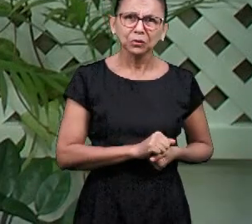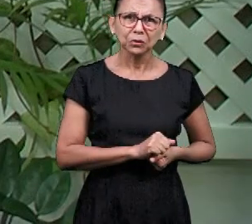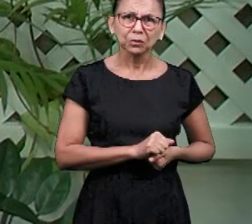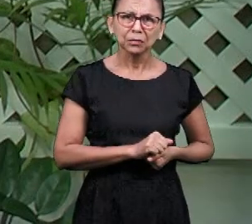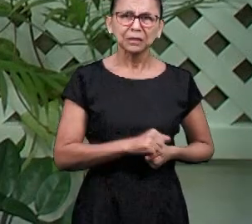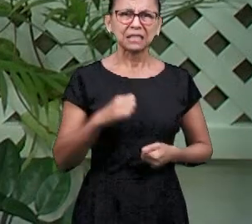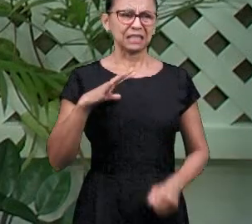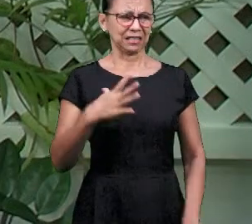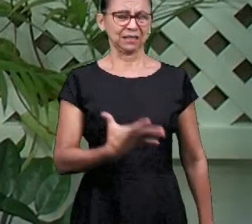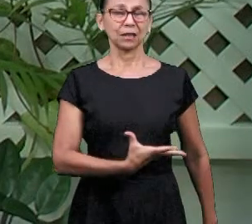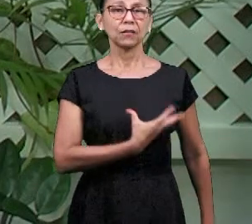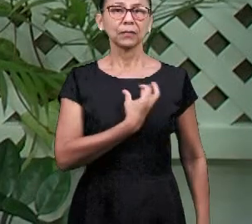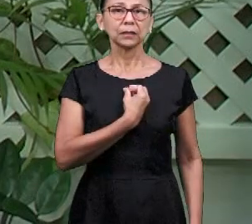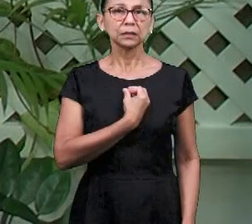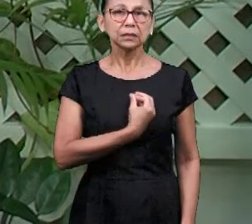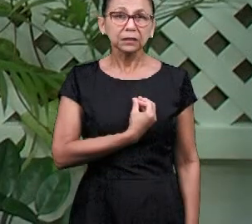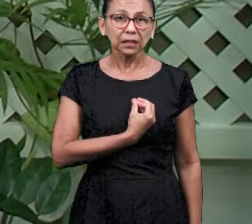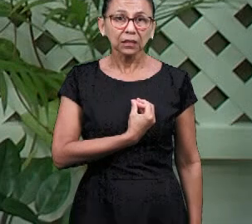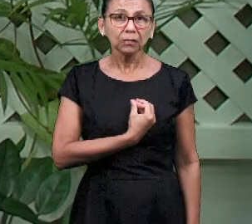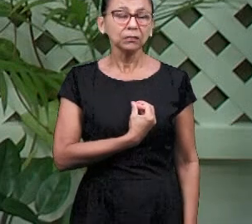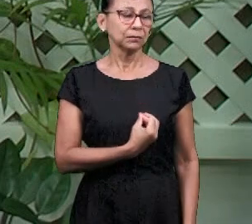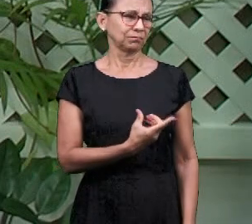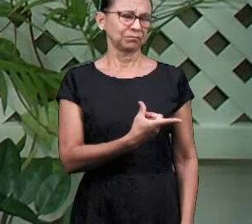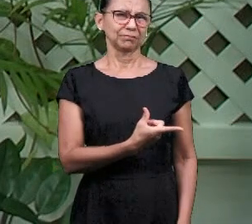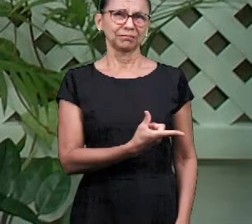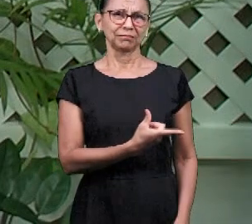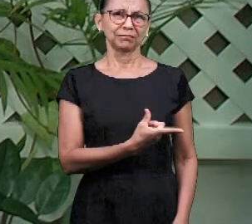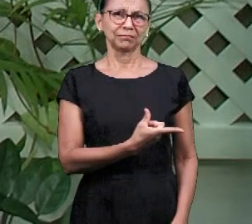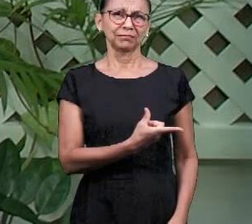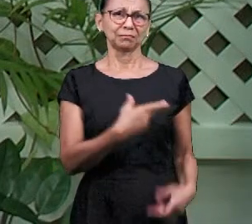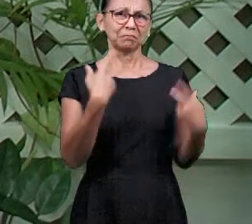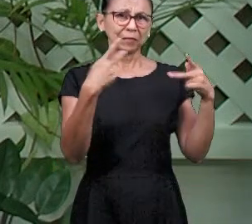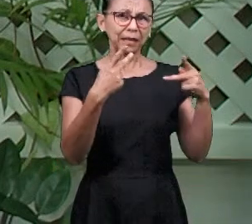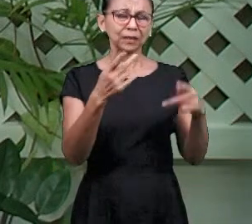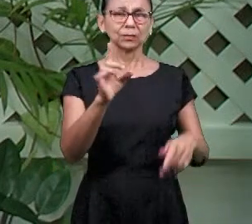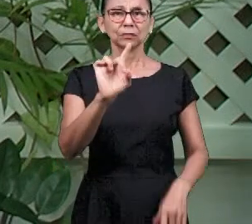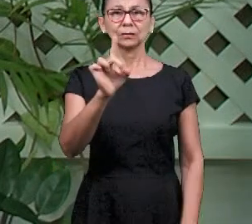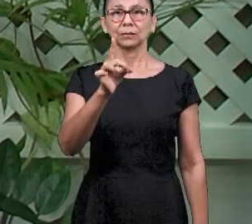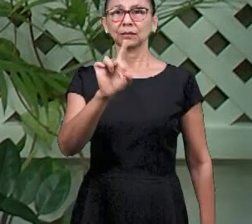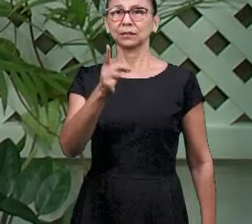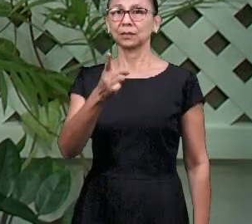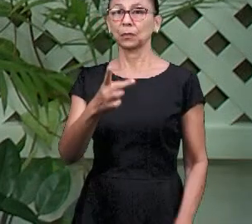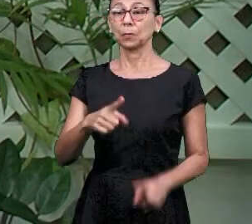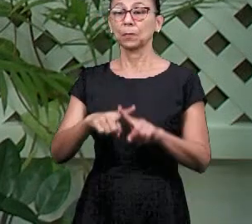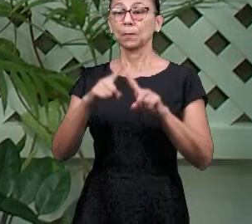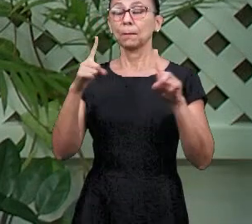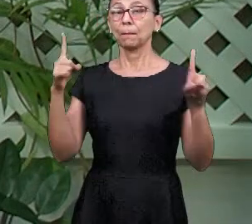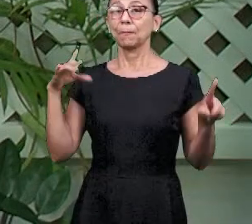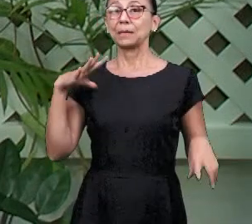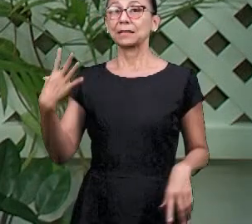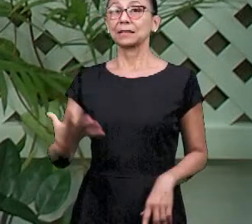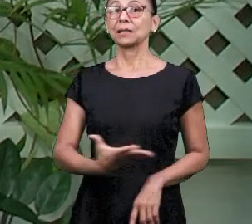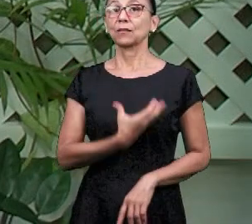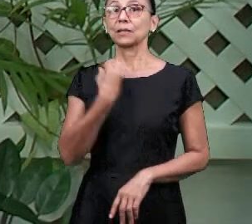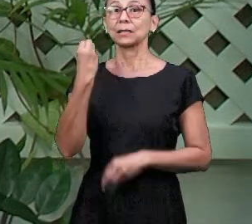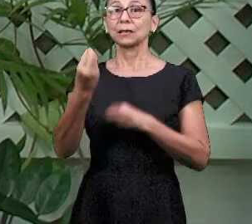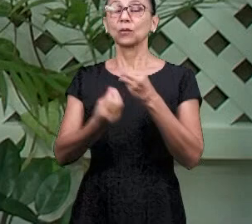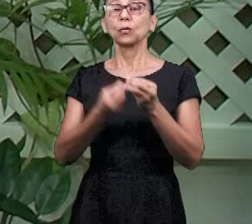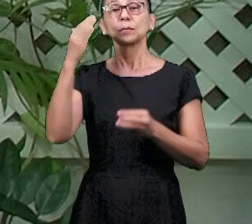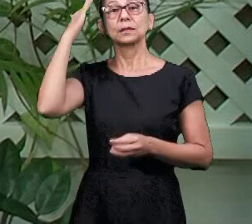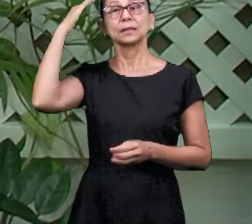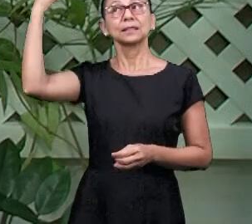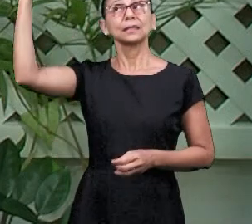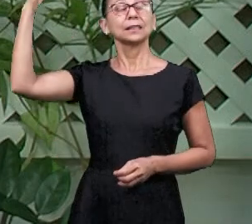femme afin qu'elle puisse changer complètement sa pensée? Ça a été le moment quand Jésus il